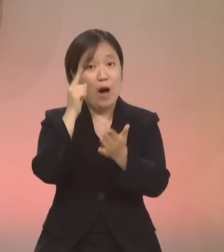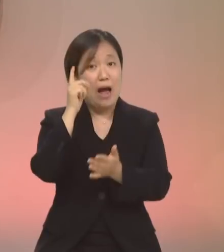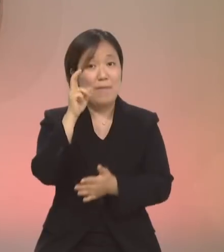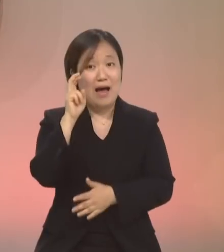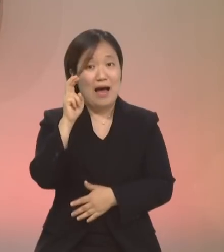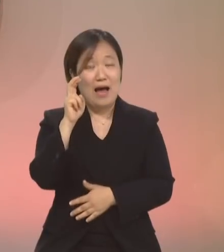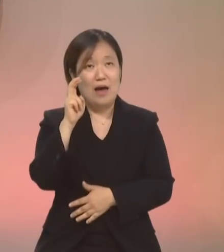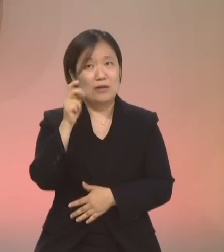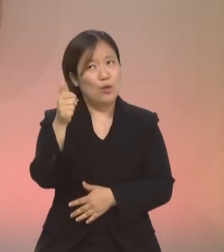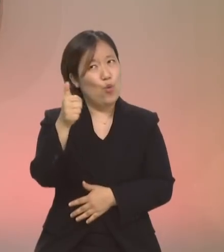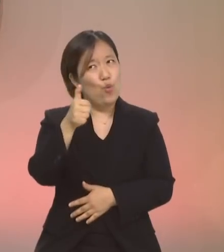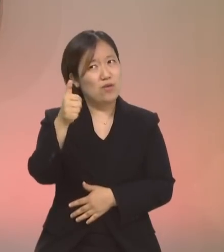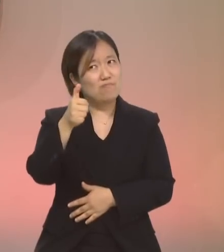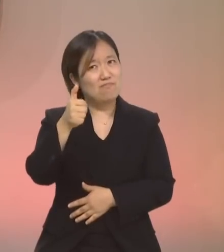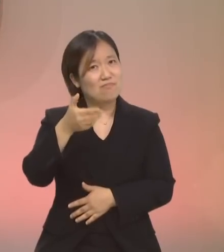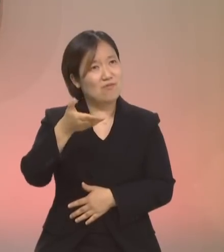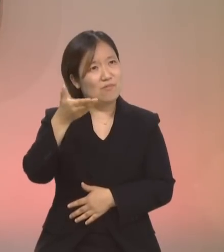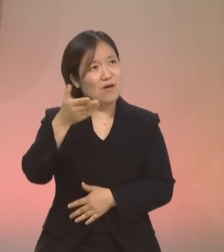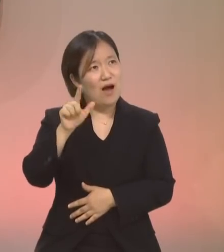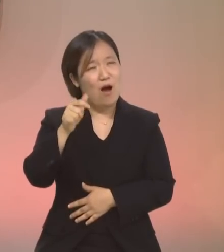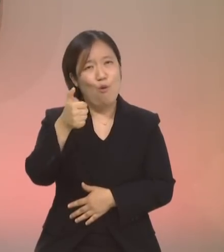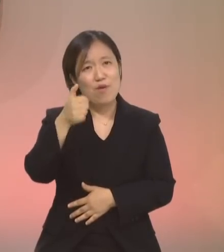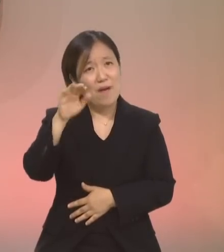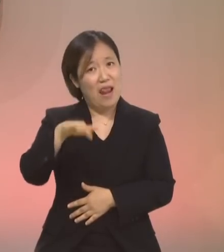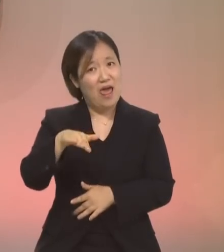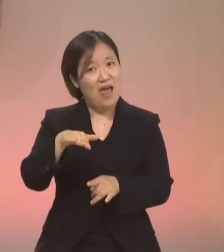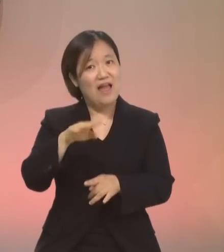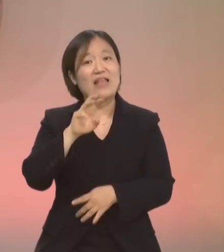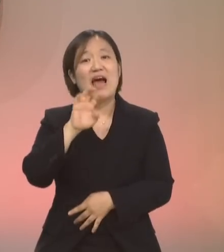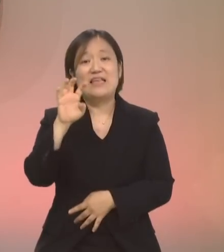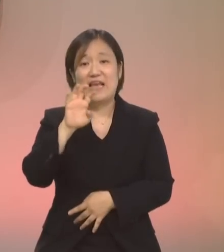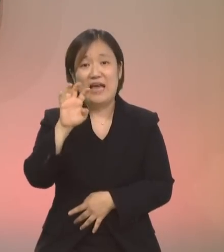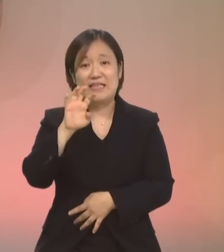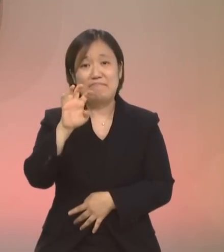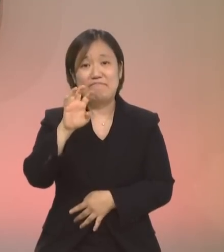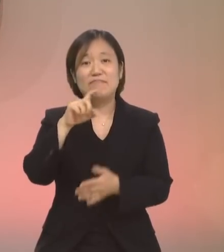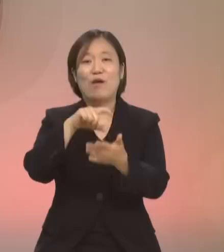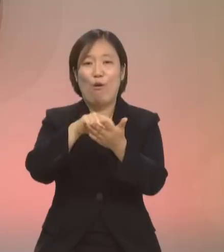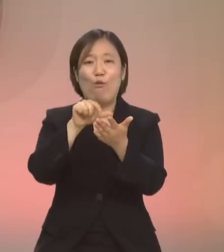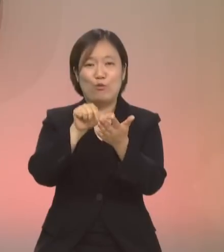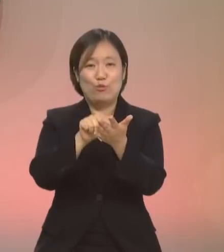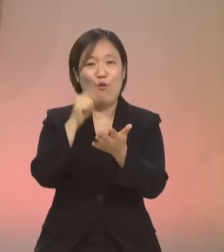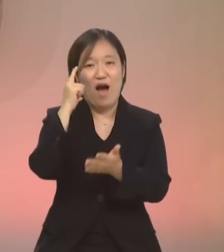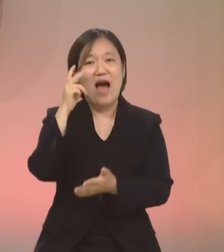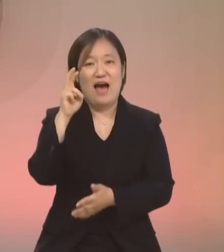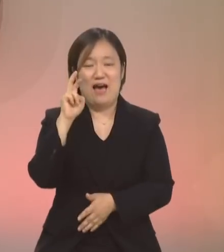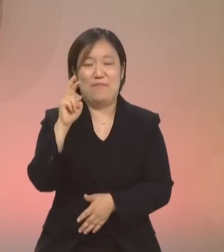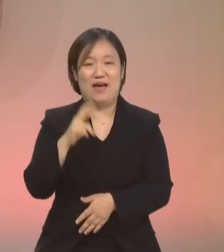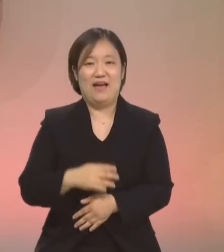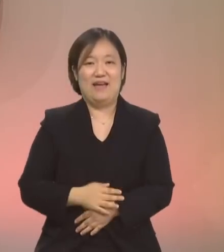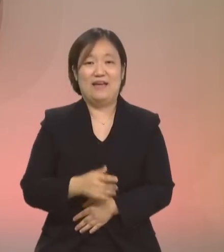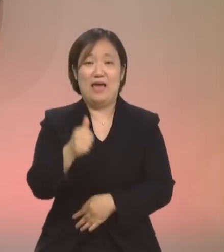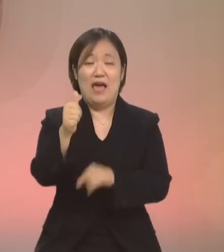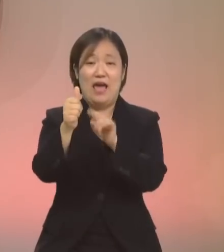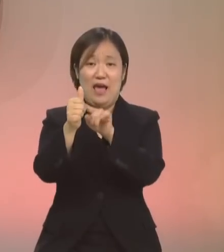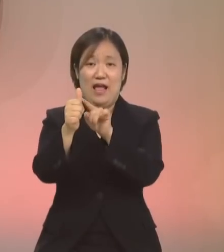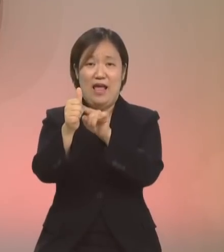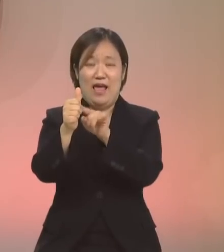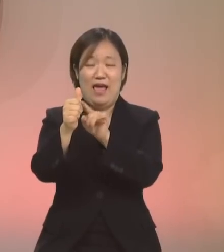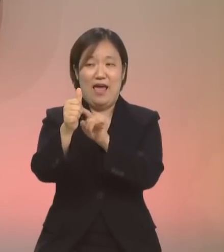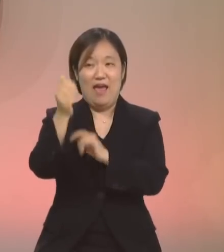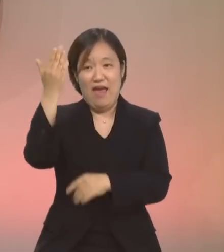많아야 아주 50이 안 되셨던 것 같은데이 거사님이 이제 원래는